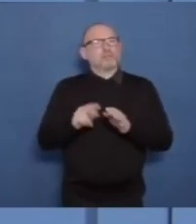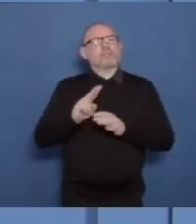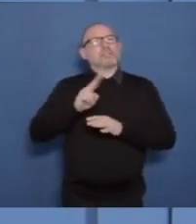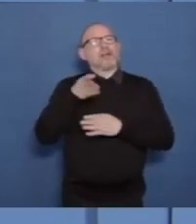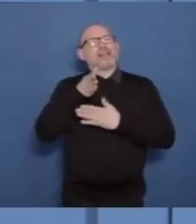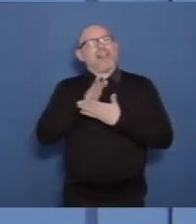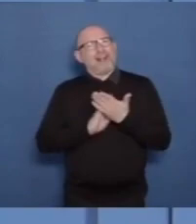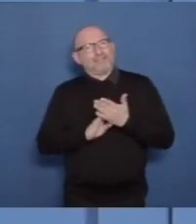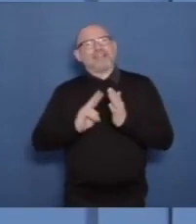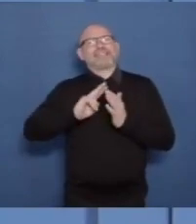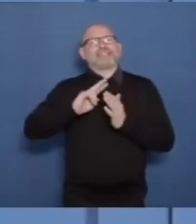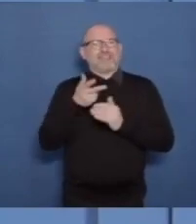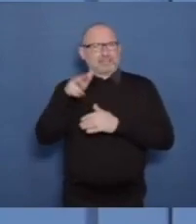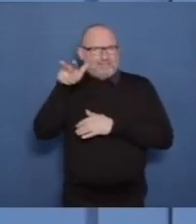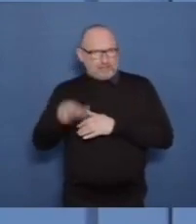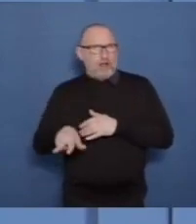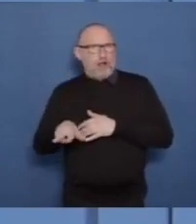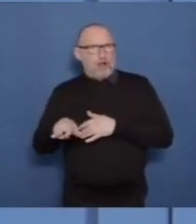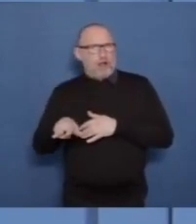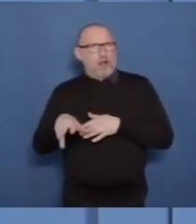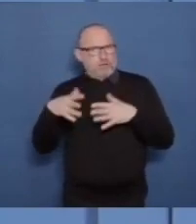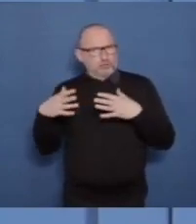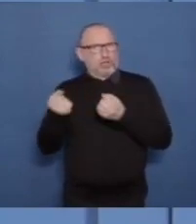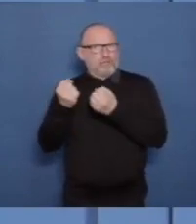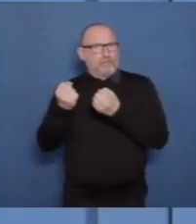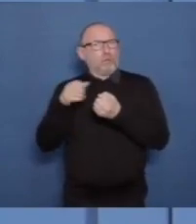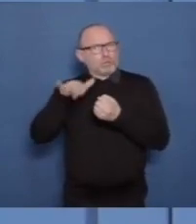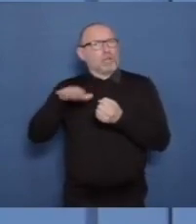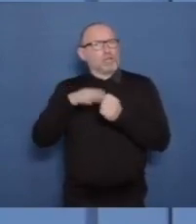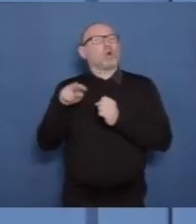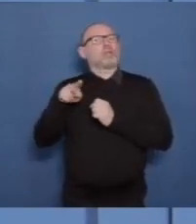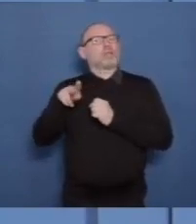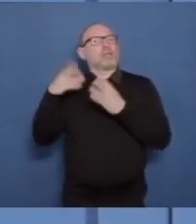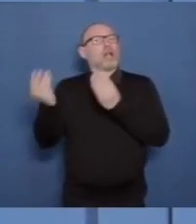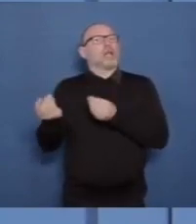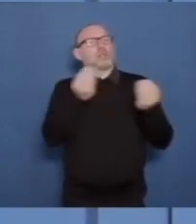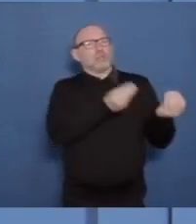sein. Und dann gehe ich auch davon aus, dass wir sie digital zur Verfügung stellen können.